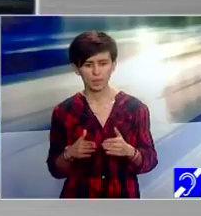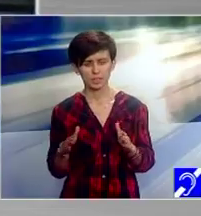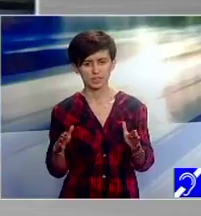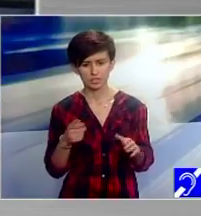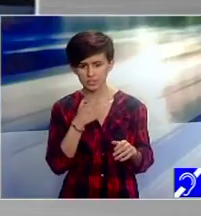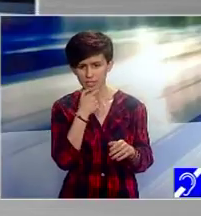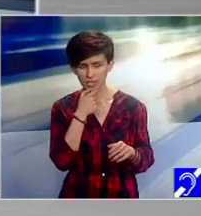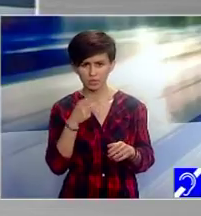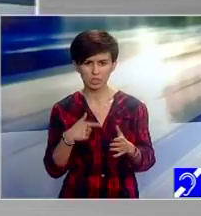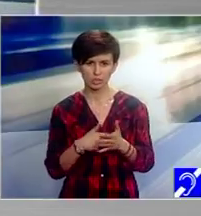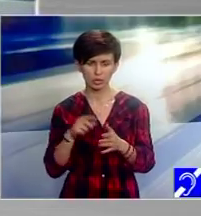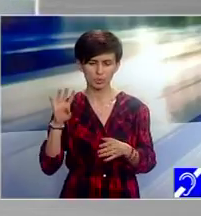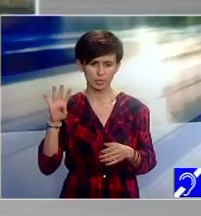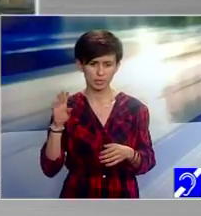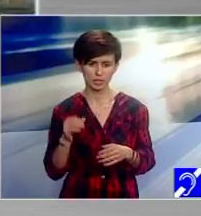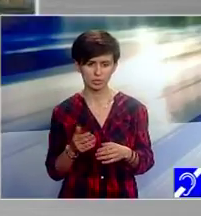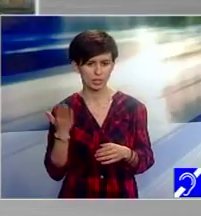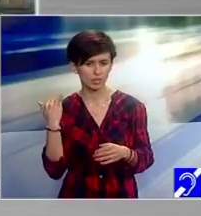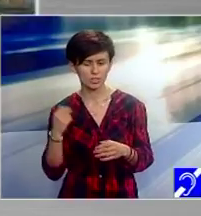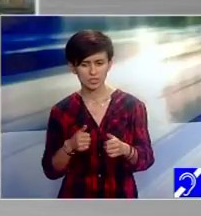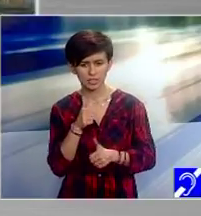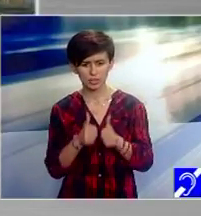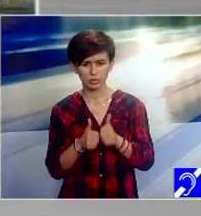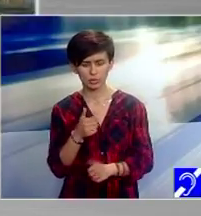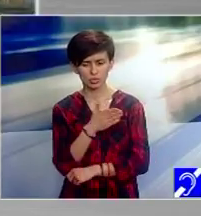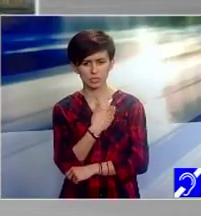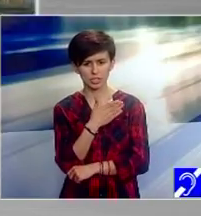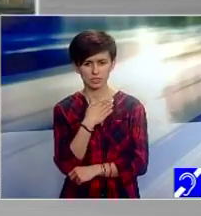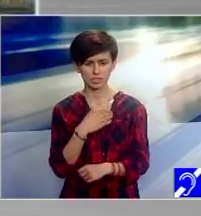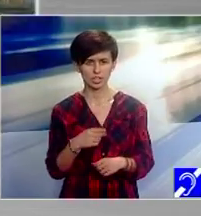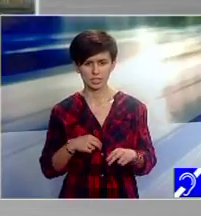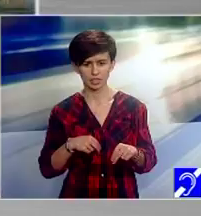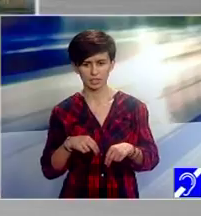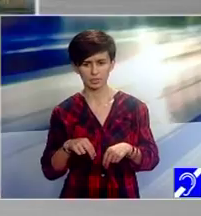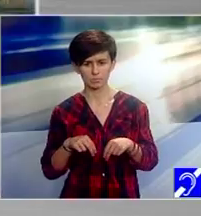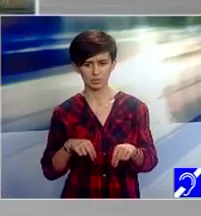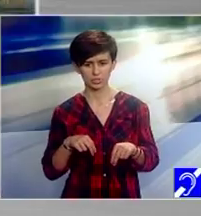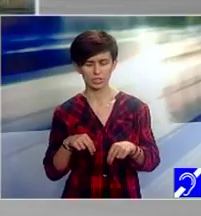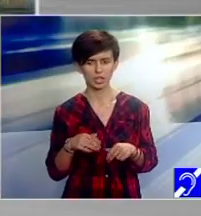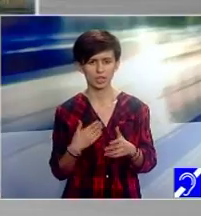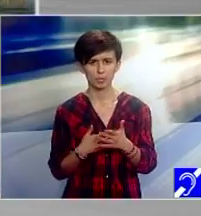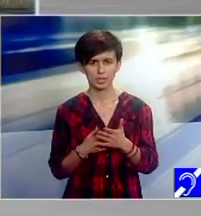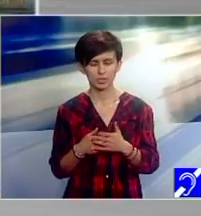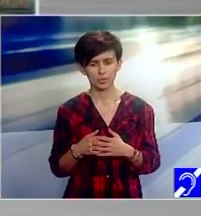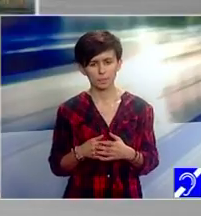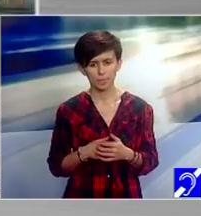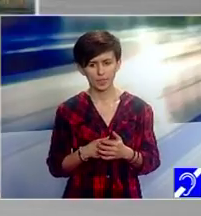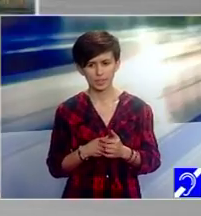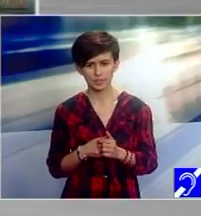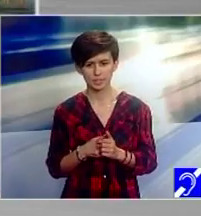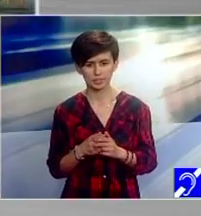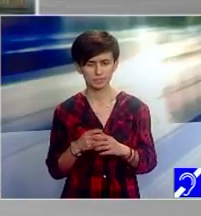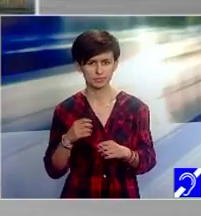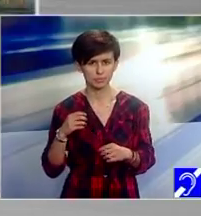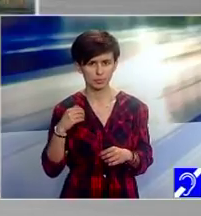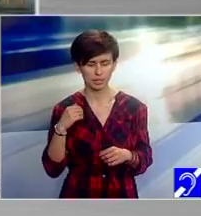loc concursul național de șac rezervat elevilor nevăzători, desfășurat sub